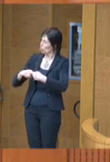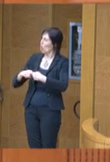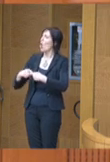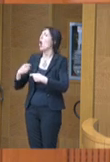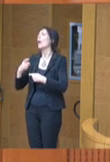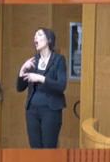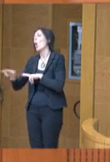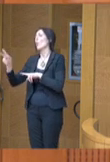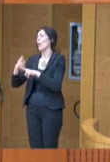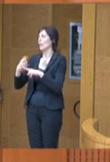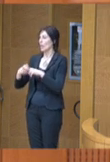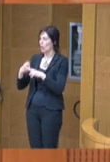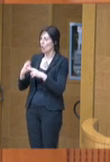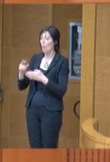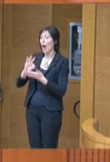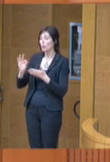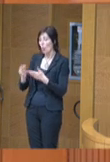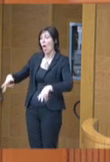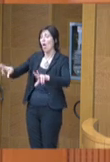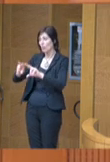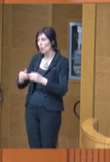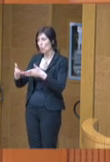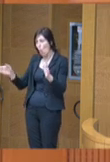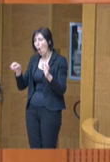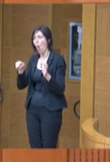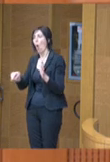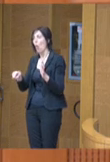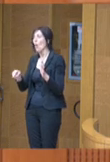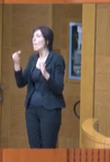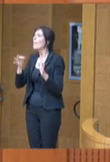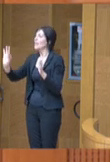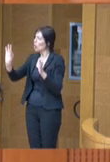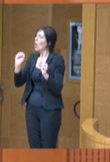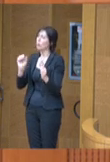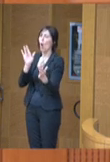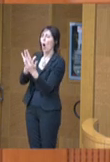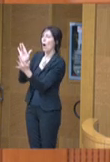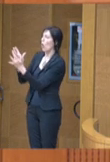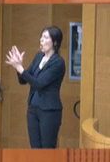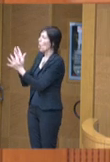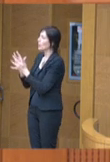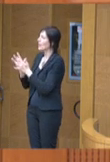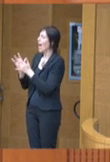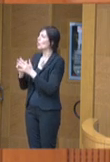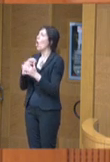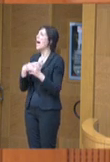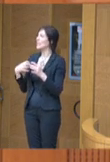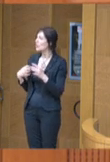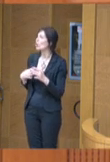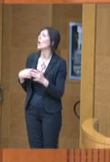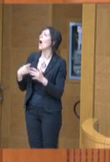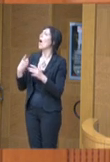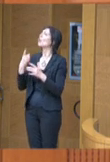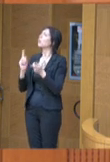La scuola quindi riesce nuovamente ad aprirsi al territorio, in modo particolare entriamo in contatto con l'assessorato alle politiche agricole